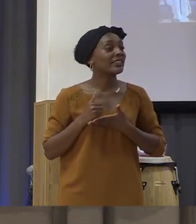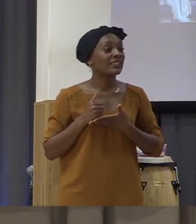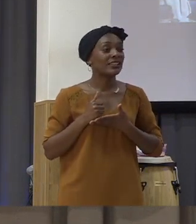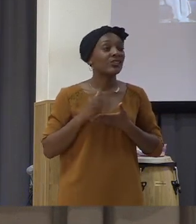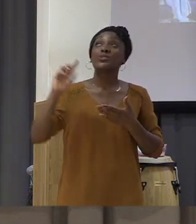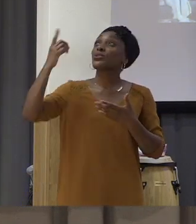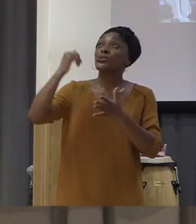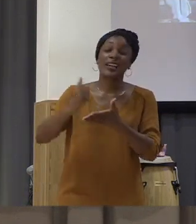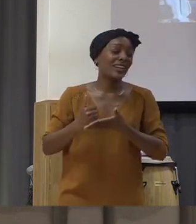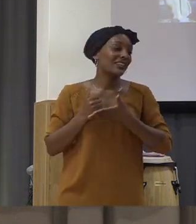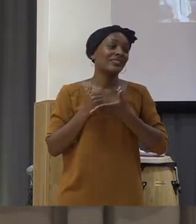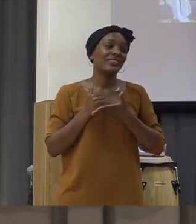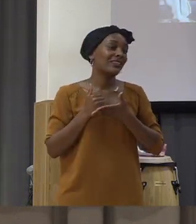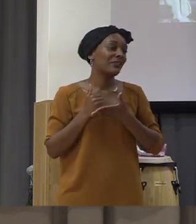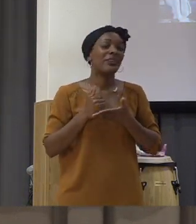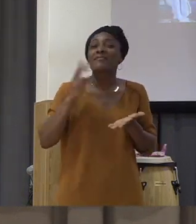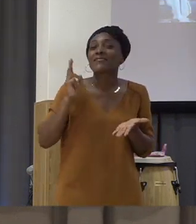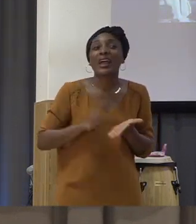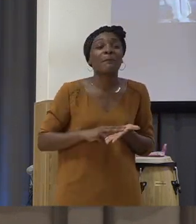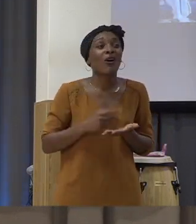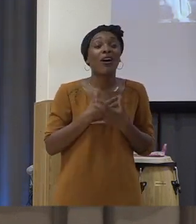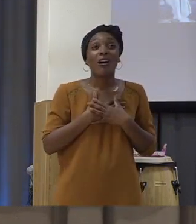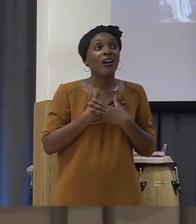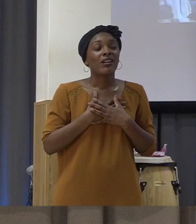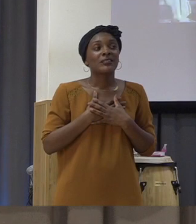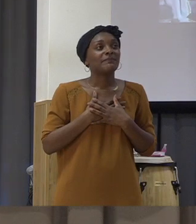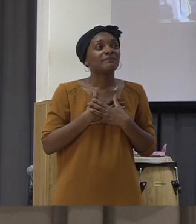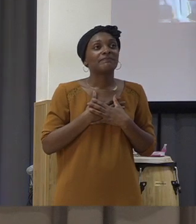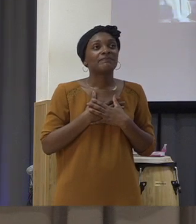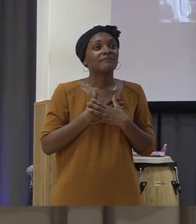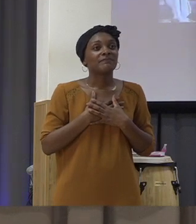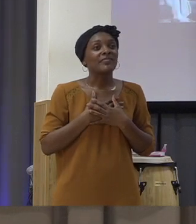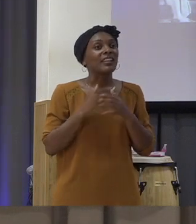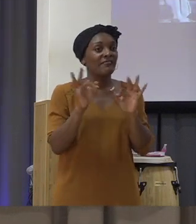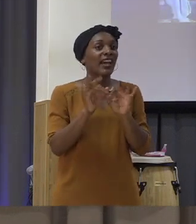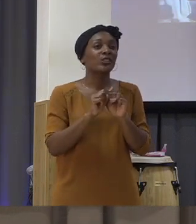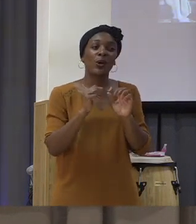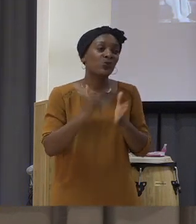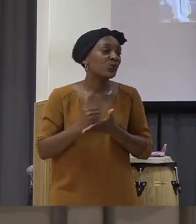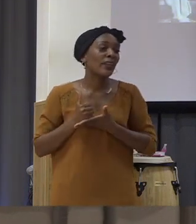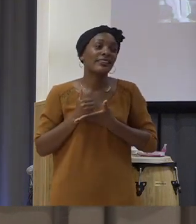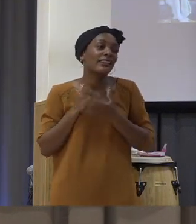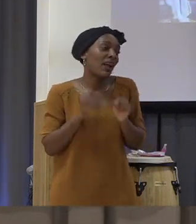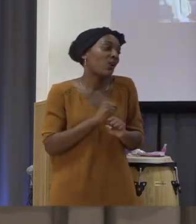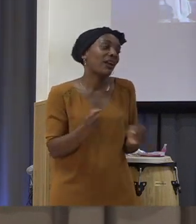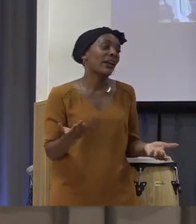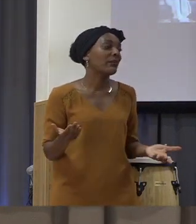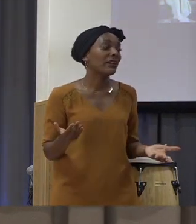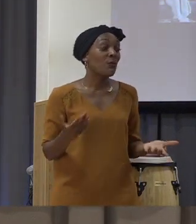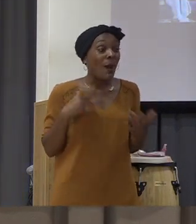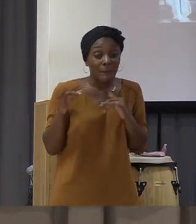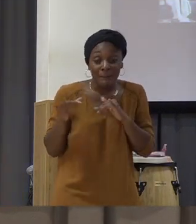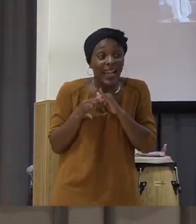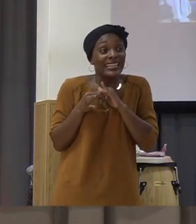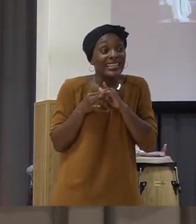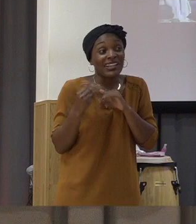Seigneur, mais j'ai été véritablement, littéralement, porté par les frères et sœurs. Je venais juste de me